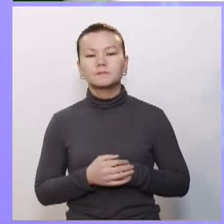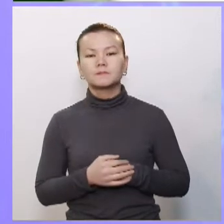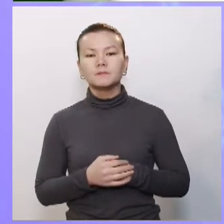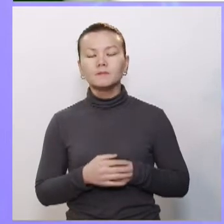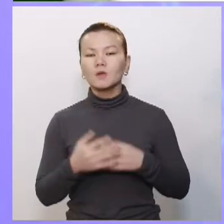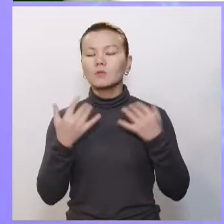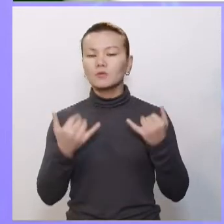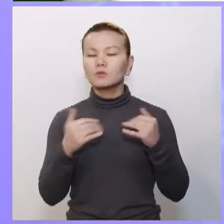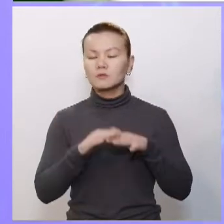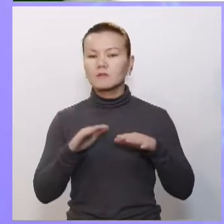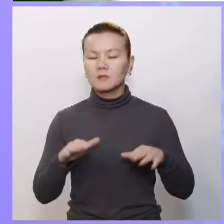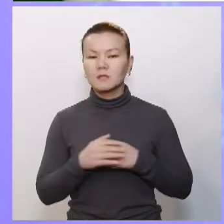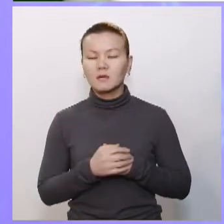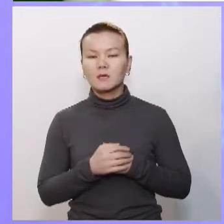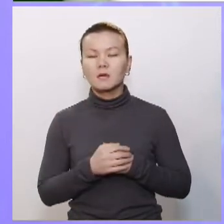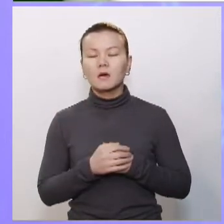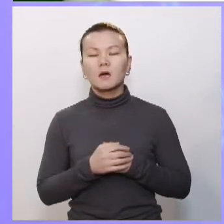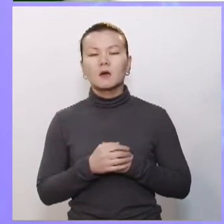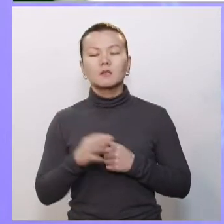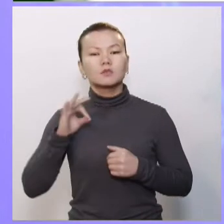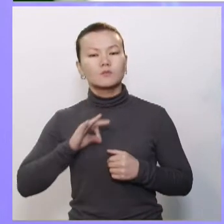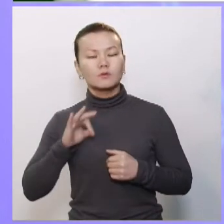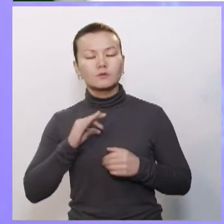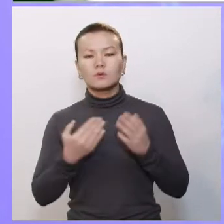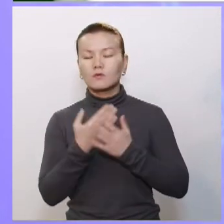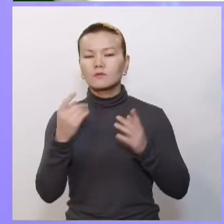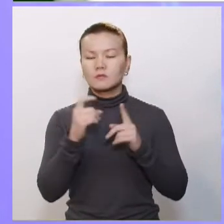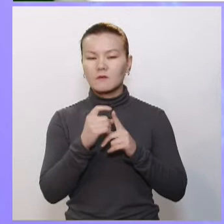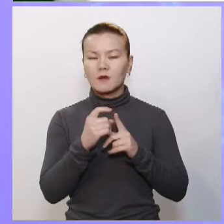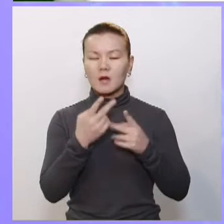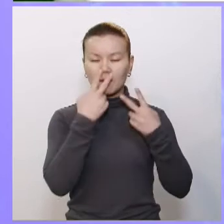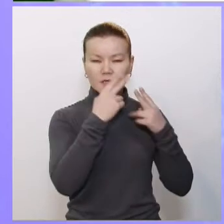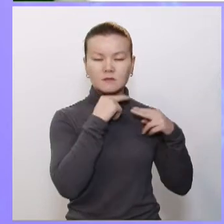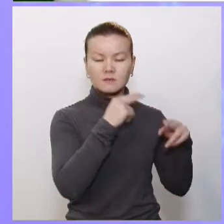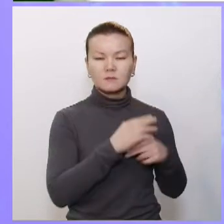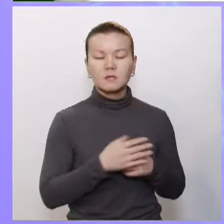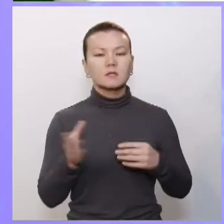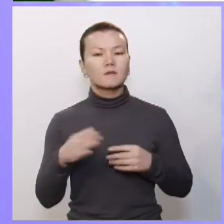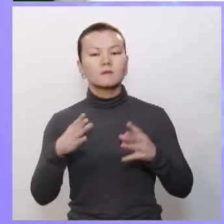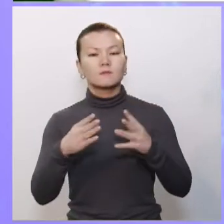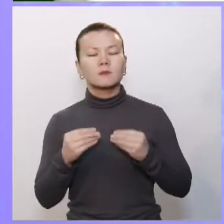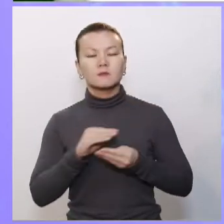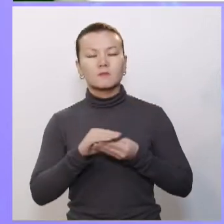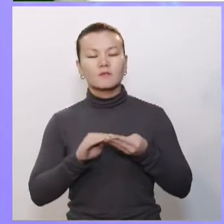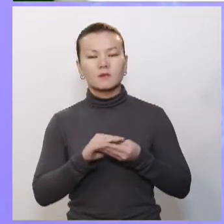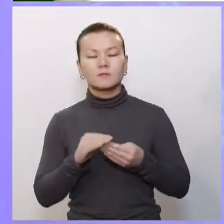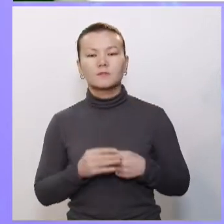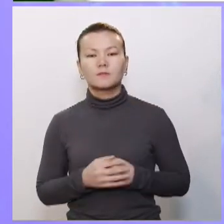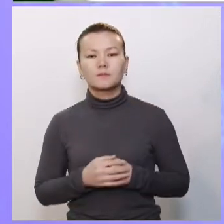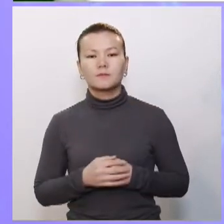Бүгүнкү сабакта колдоно турган жаңы сөздөргө көңүл бургула. Чогуу кайталагыла.